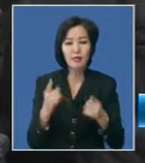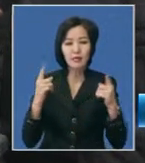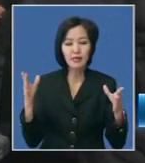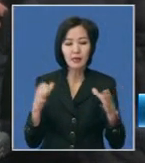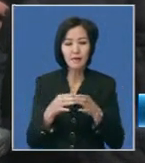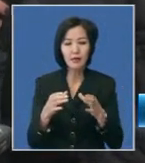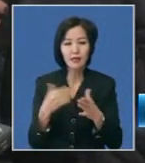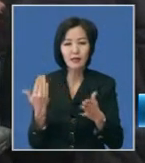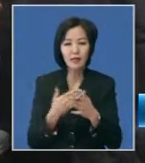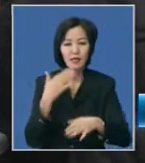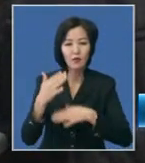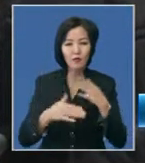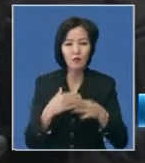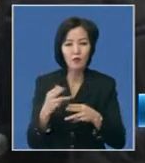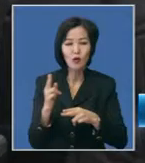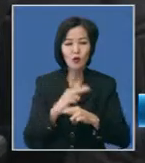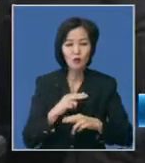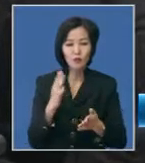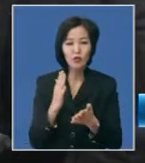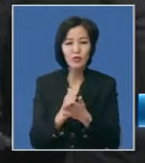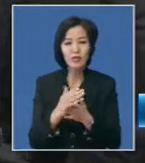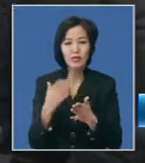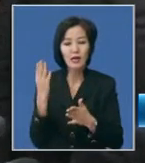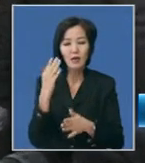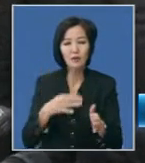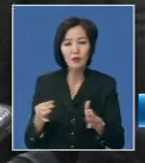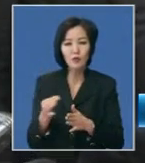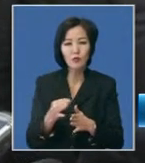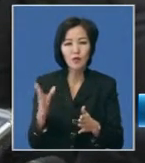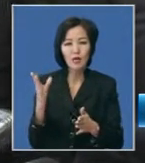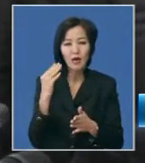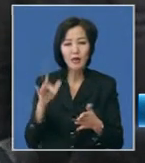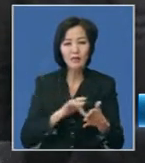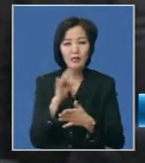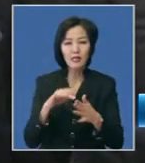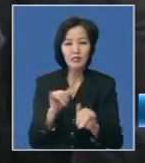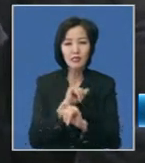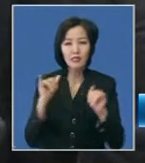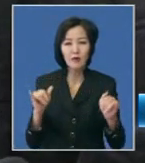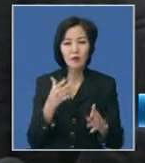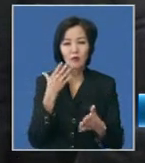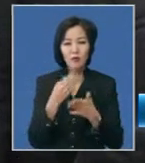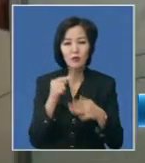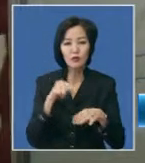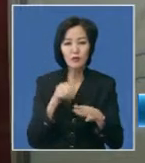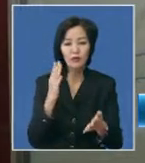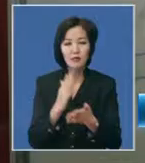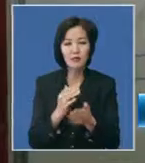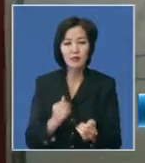мен қайта өңдеу секторлары жұмыс істейді. Бұл Алматы облысы мен Алматы қаласының дамуына өз септігін